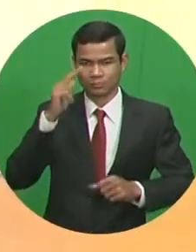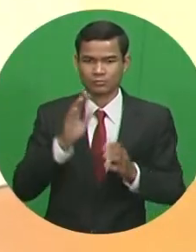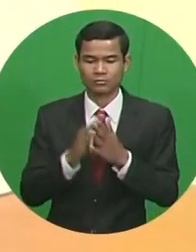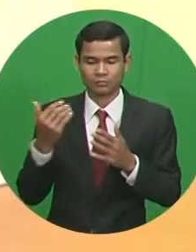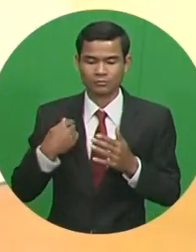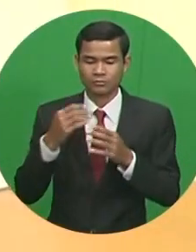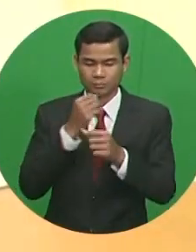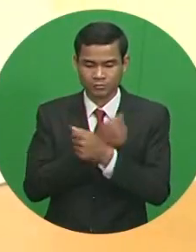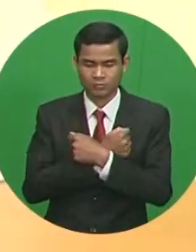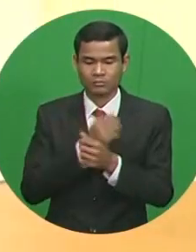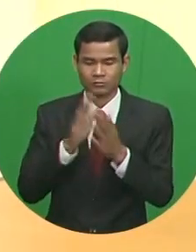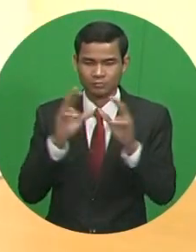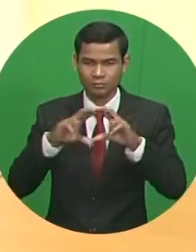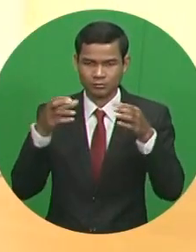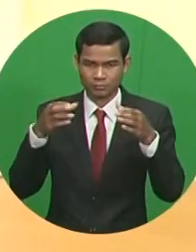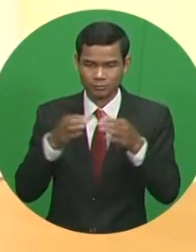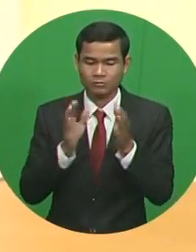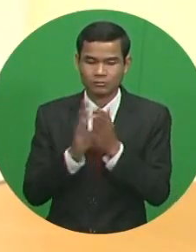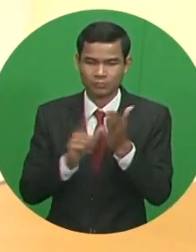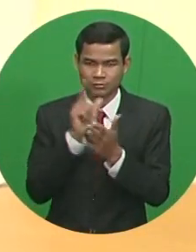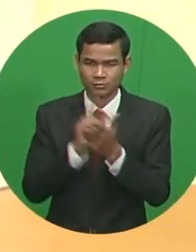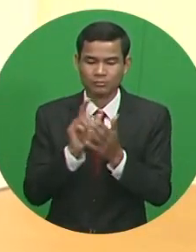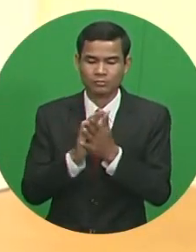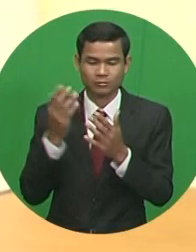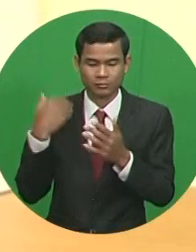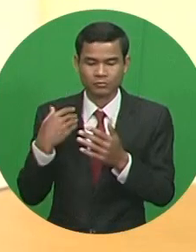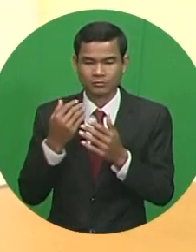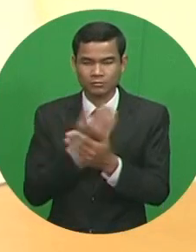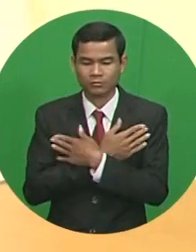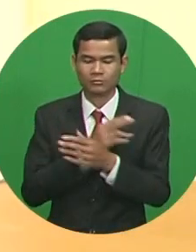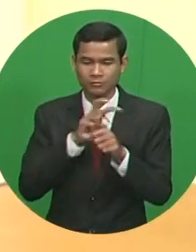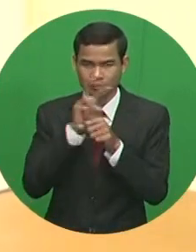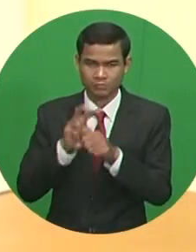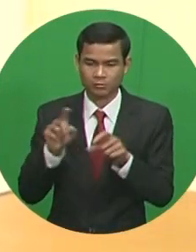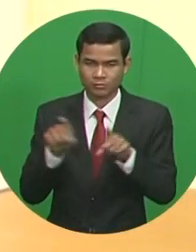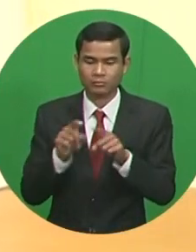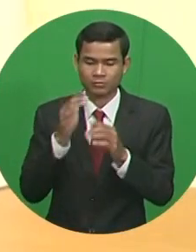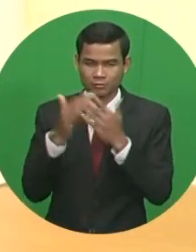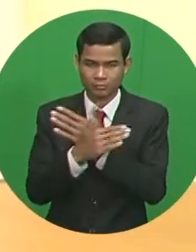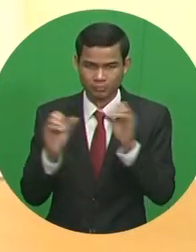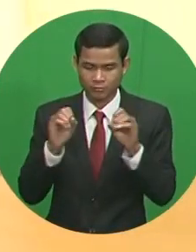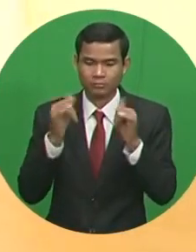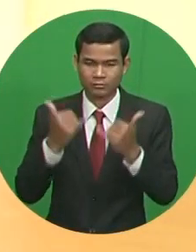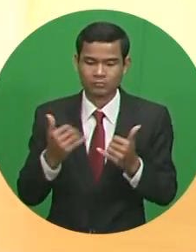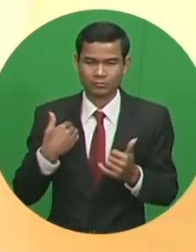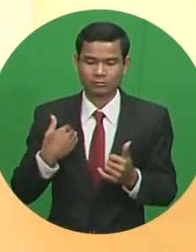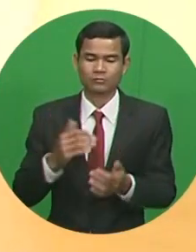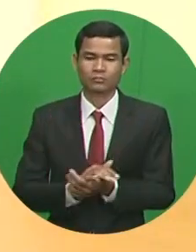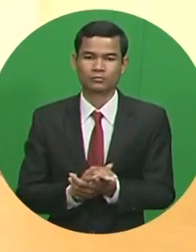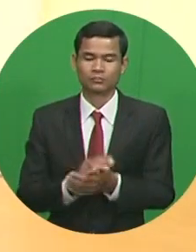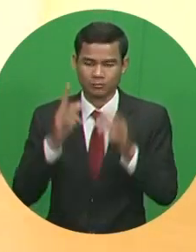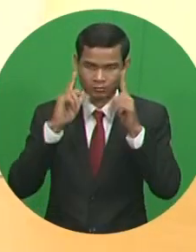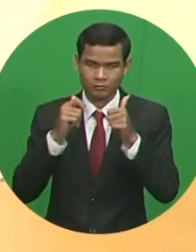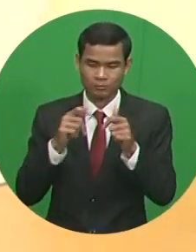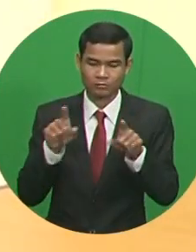តីស្នេហាជាតិនិងរួមសុខរួមទុក្ខជាមួយគ្នាក្រោមម្លប់សន្តិភាពដែលកំពុងមាននាពេលបច្ចុប្បន្នឯកឧត្ត